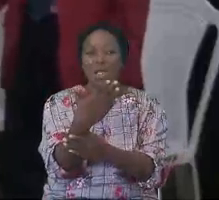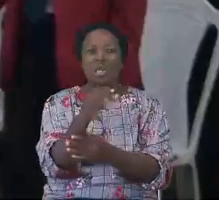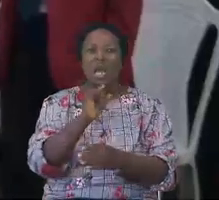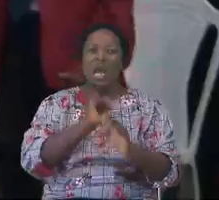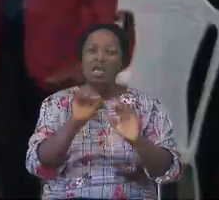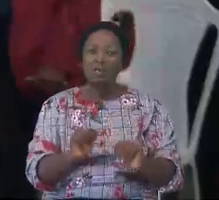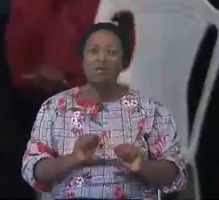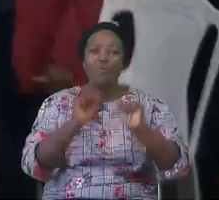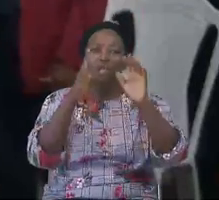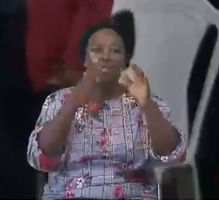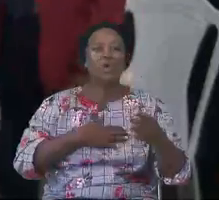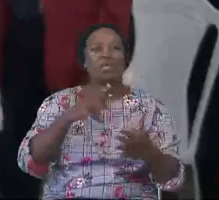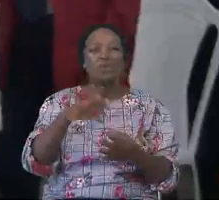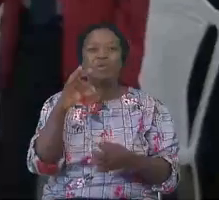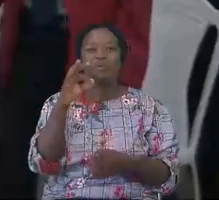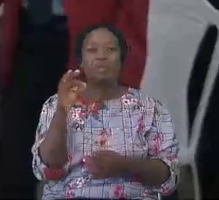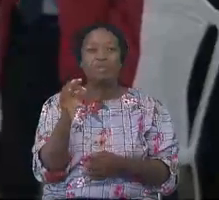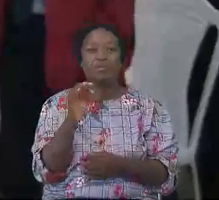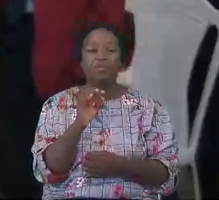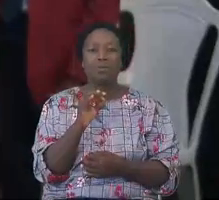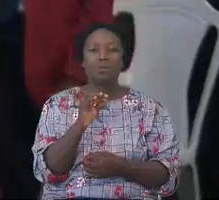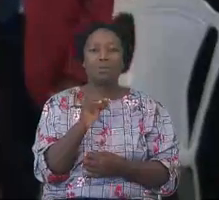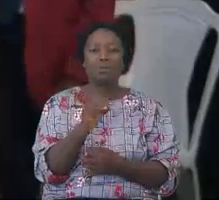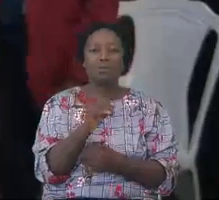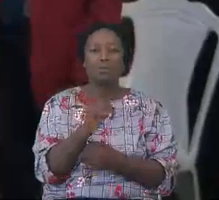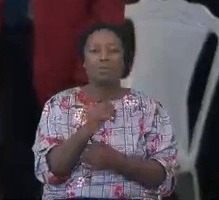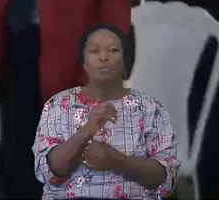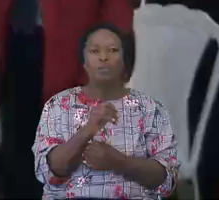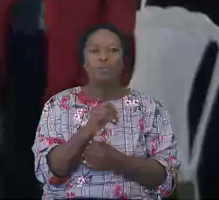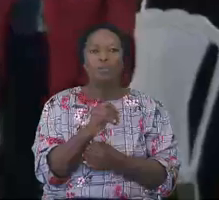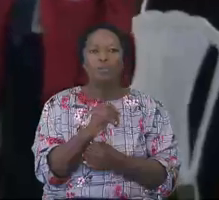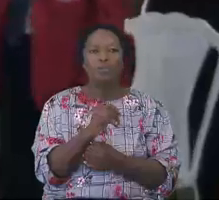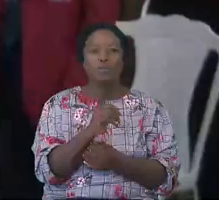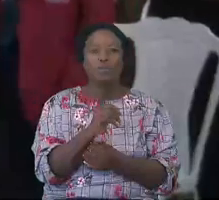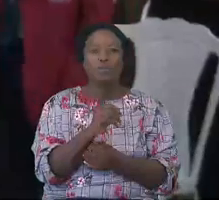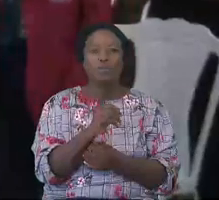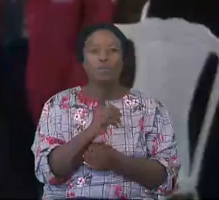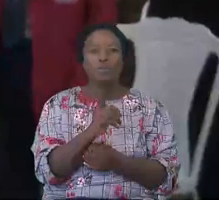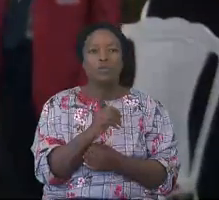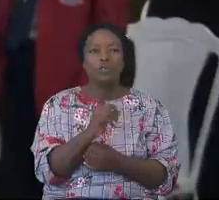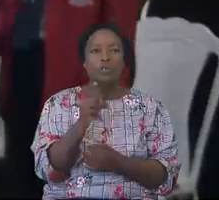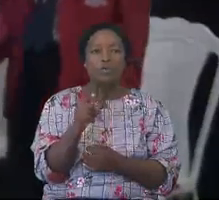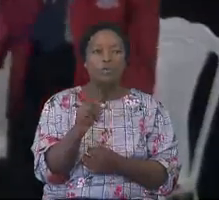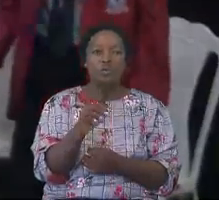Père, je remets mon esprit entre tes mains.